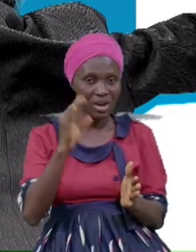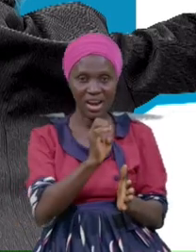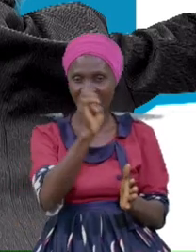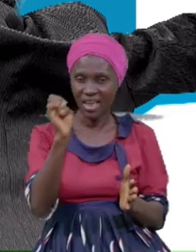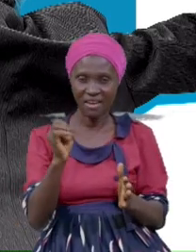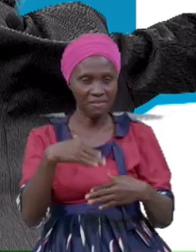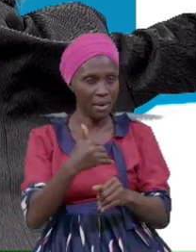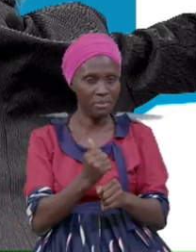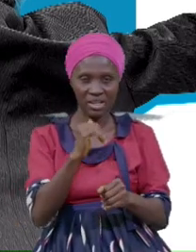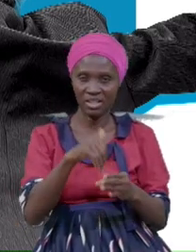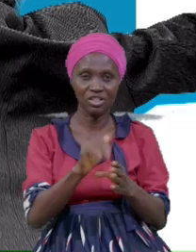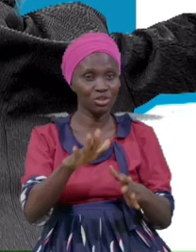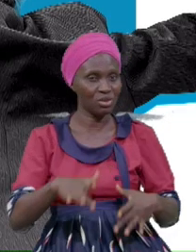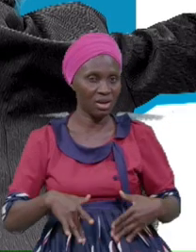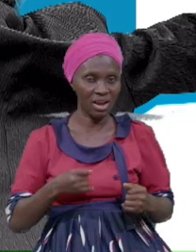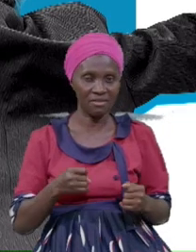C'est la décision